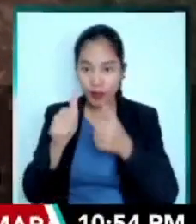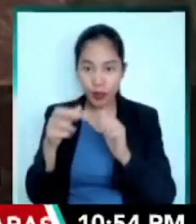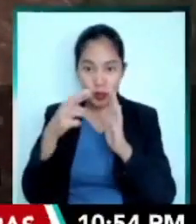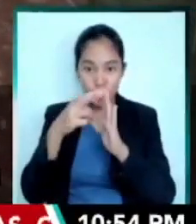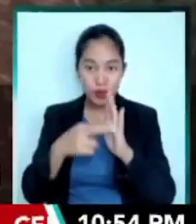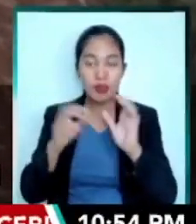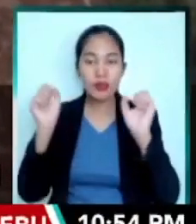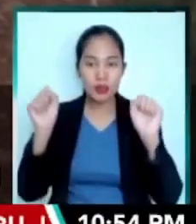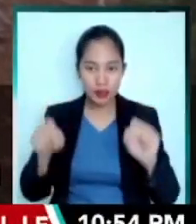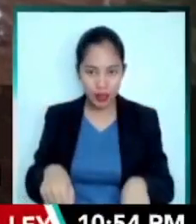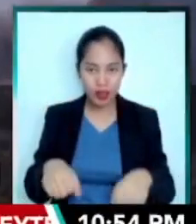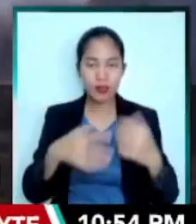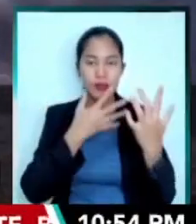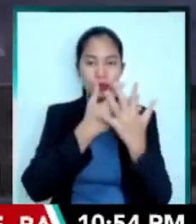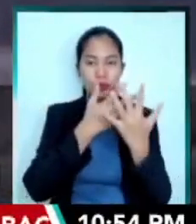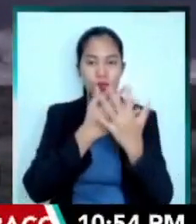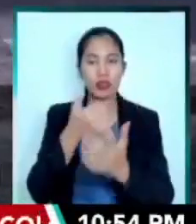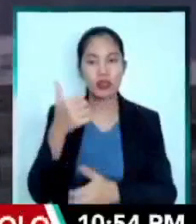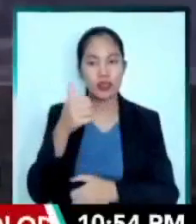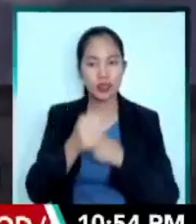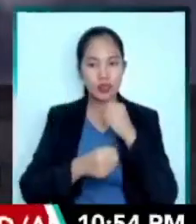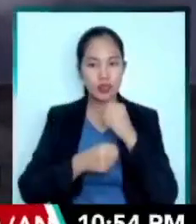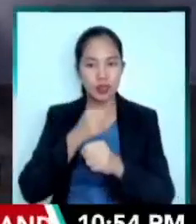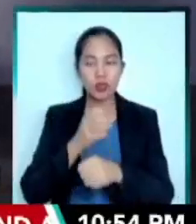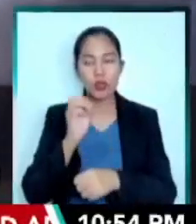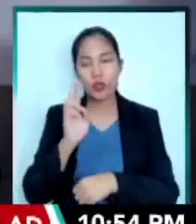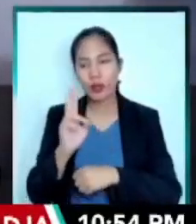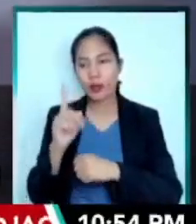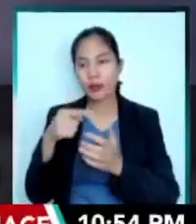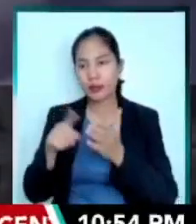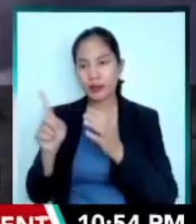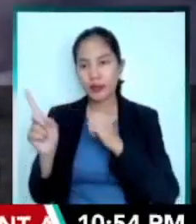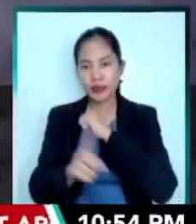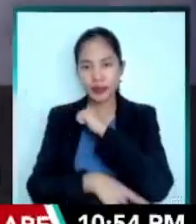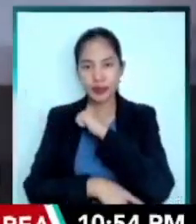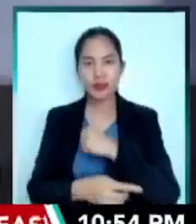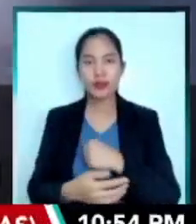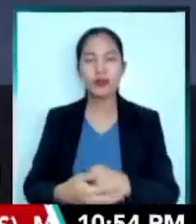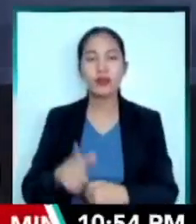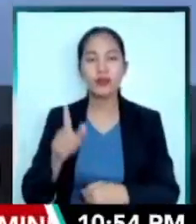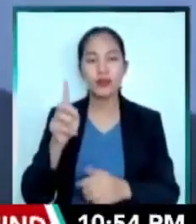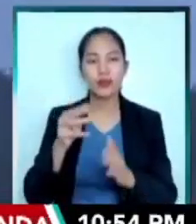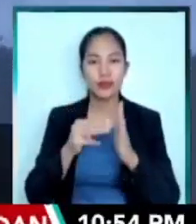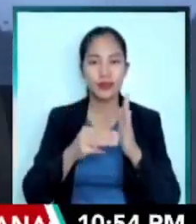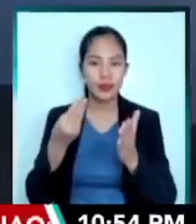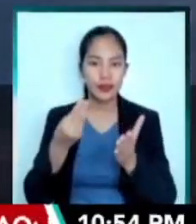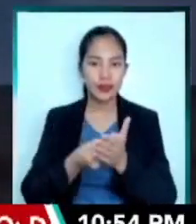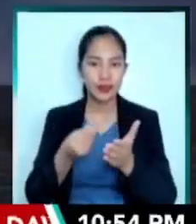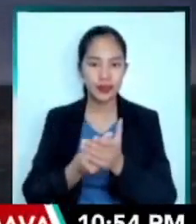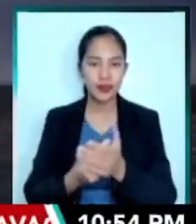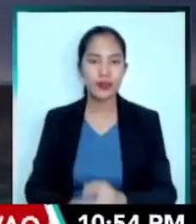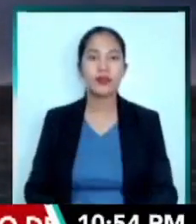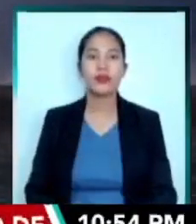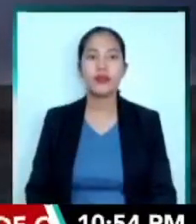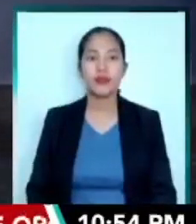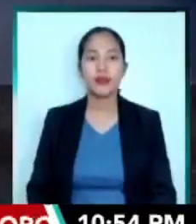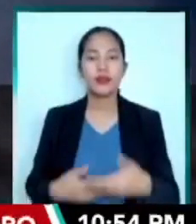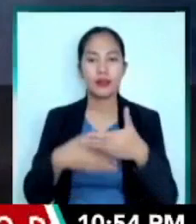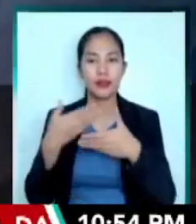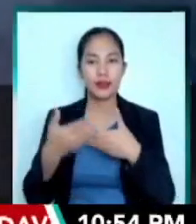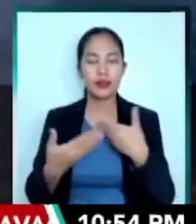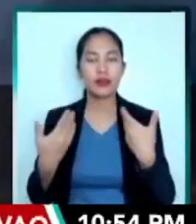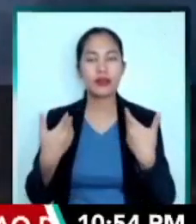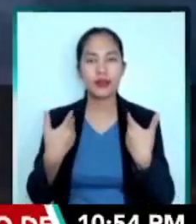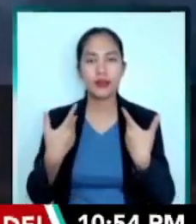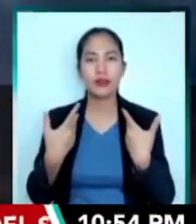hanggang 10 taon o pagmultahin ng hanggang 1 milyong piso. Samantala, umabot na sa 3 bilyong piso